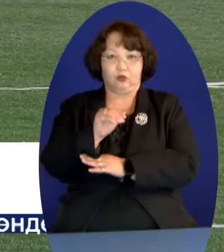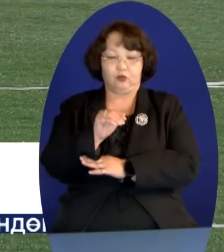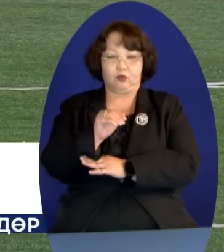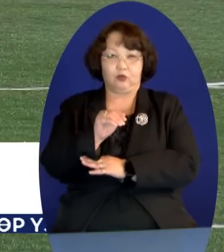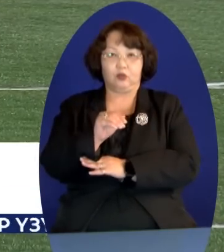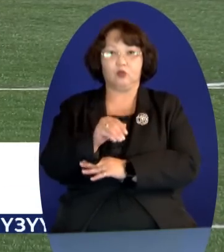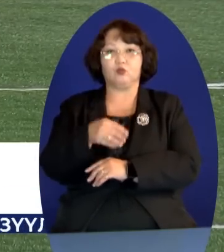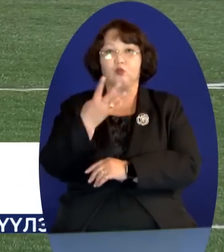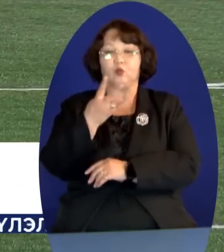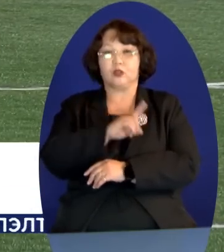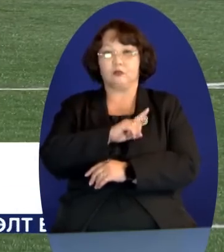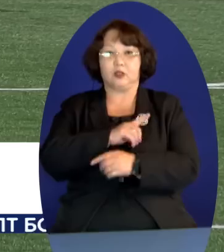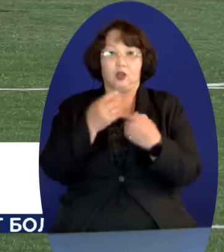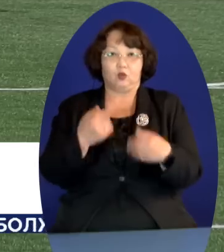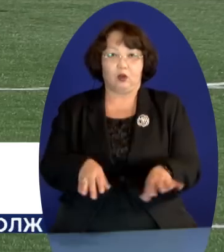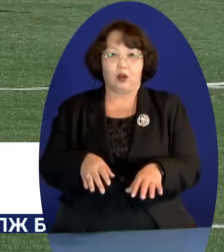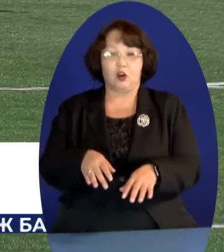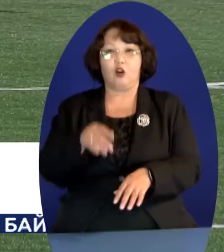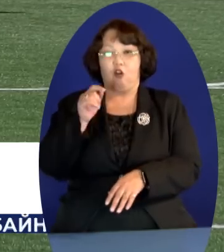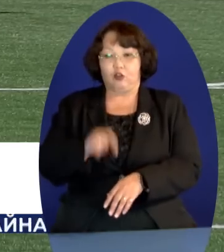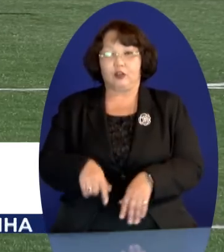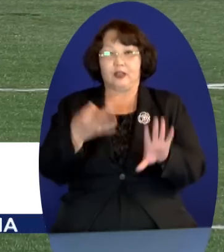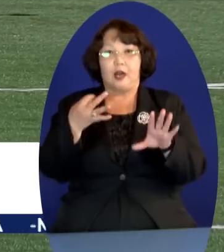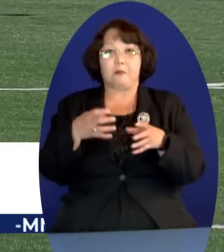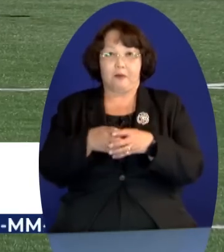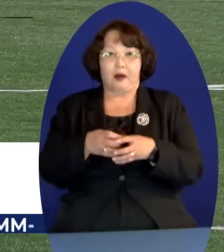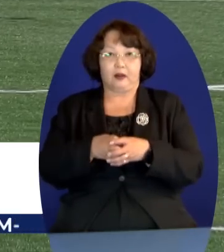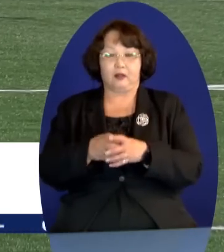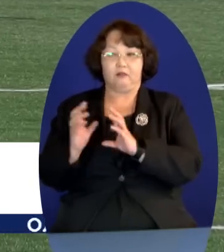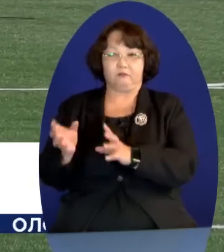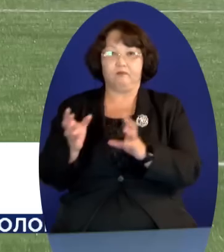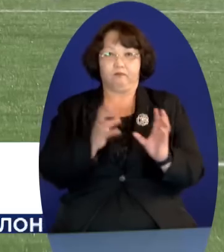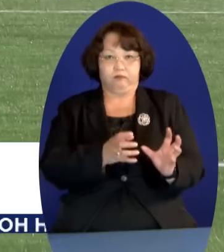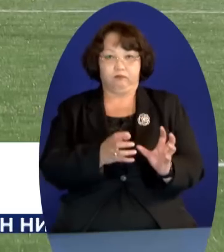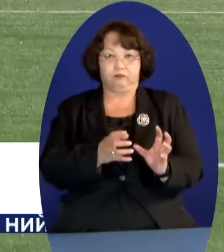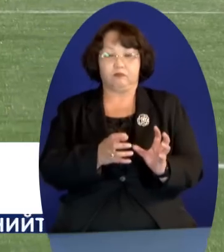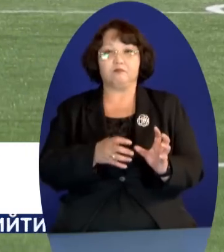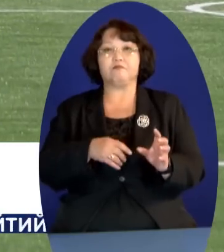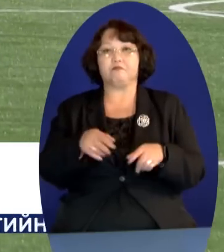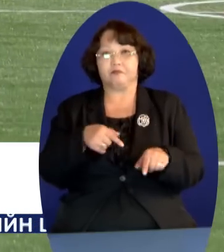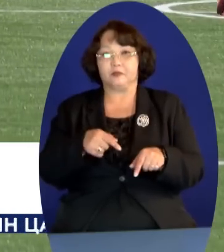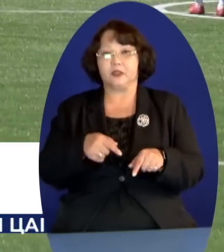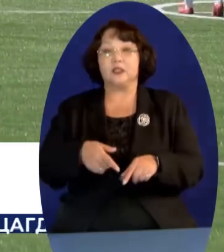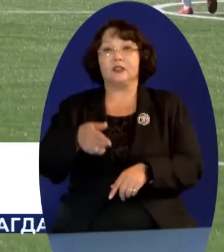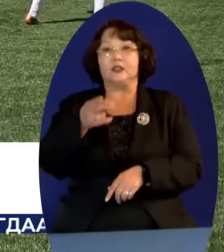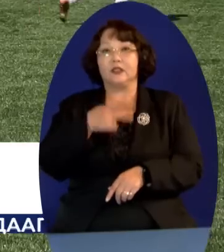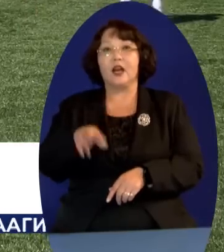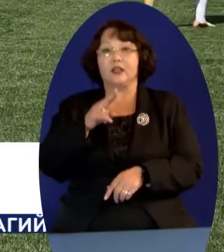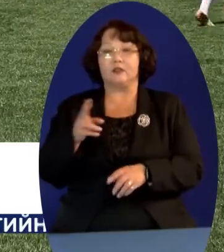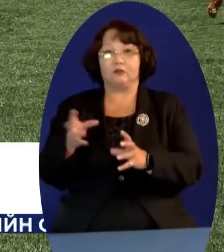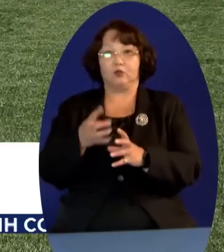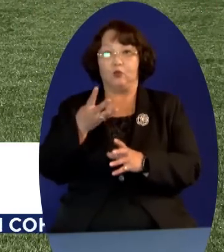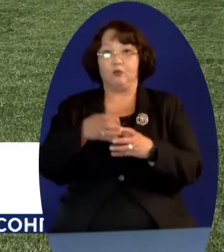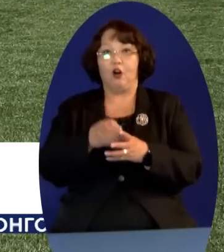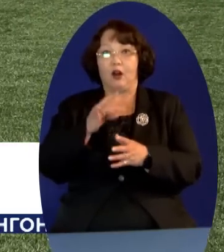багуудын 4 тоглолт явагдсан бол өнөөдөр дээд шатны 8 багийн хэсгийн эхний тоглолтууд боллоо. Дээд шатны 1-р хэсгийн 4 багаас Орхон